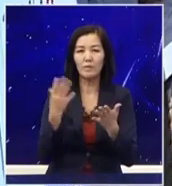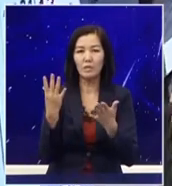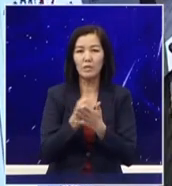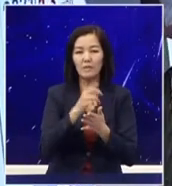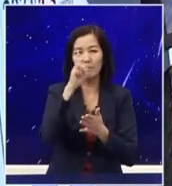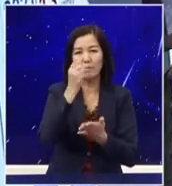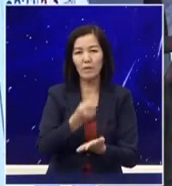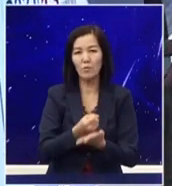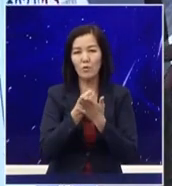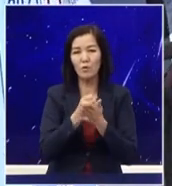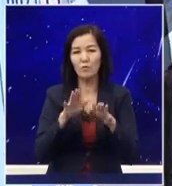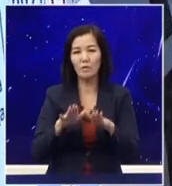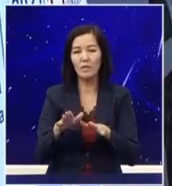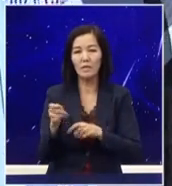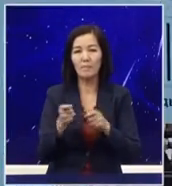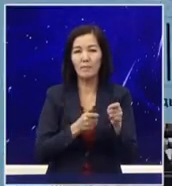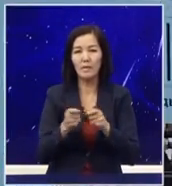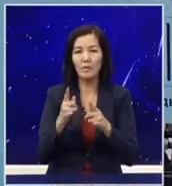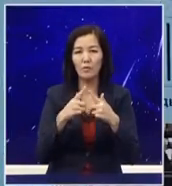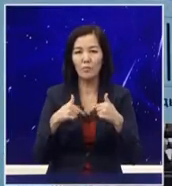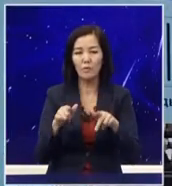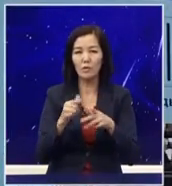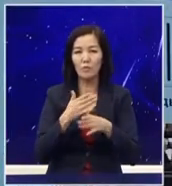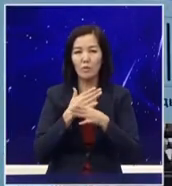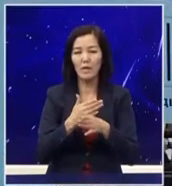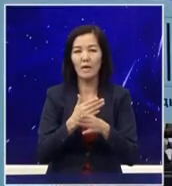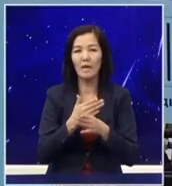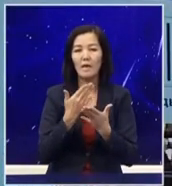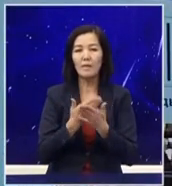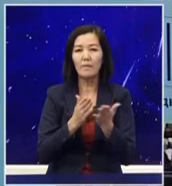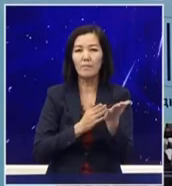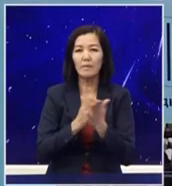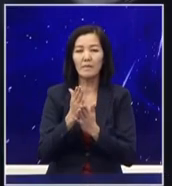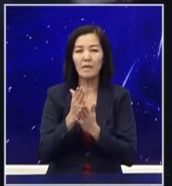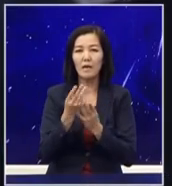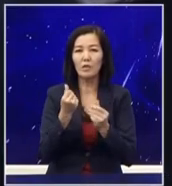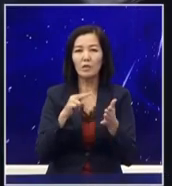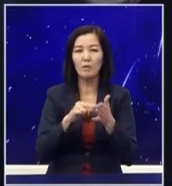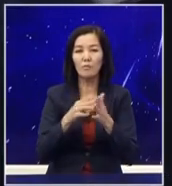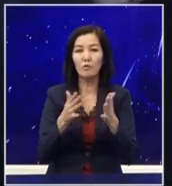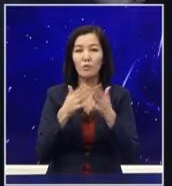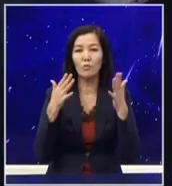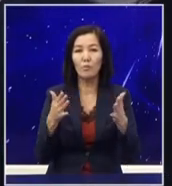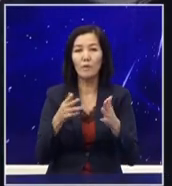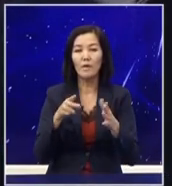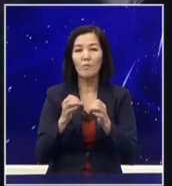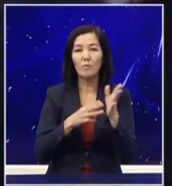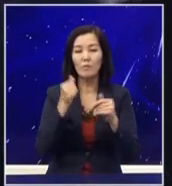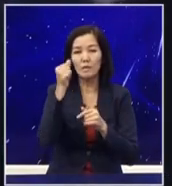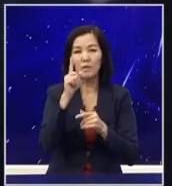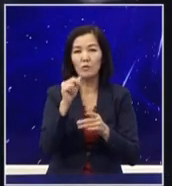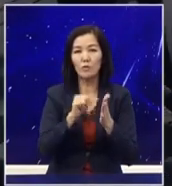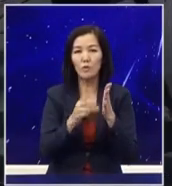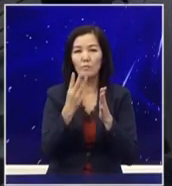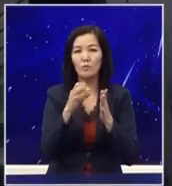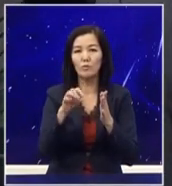мемлекет қолдауының жергілікті билік ұйымдастыра білуінің айғағы. Сала бюджетті салмақты. Мәселен, 2018-де 163 миллиард